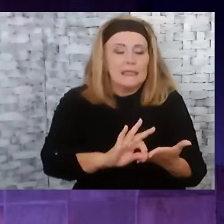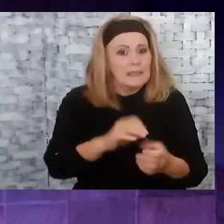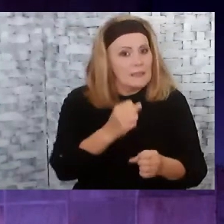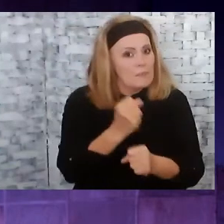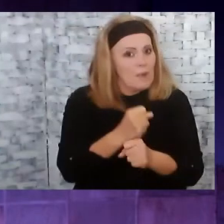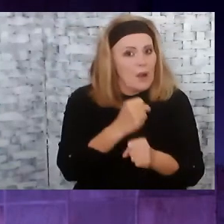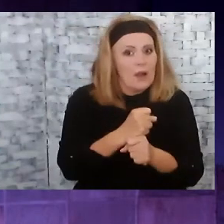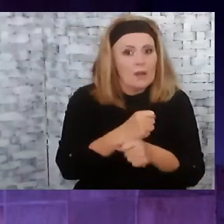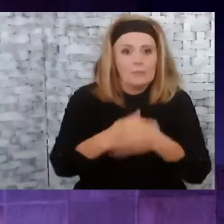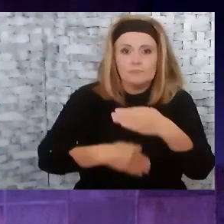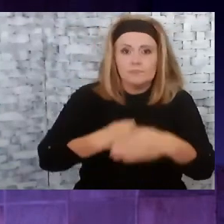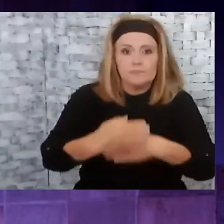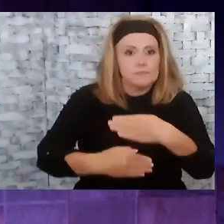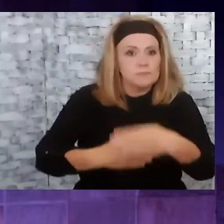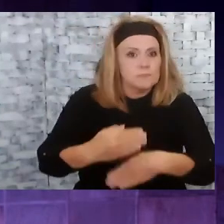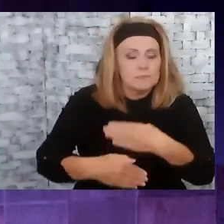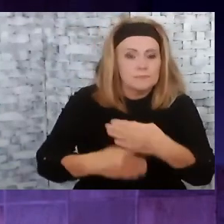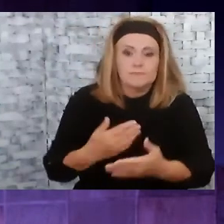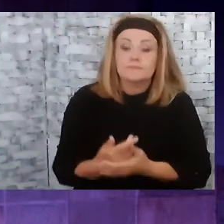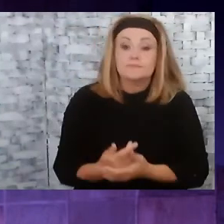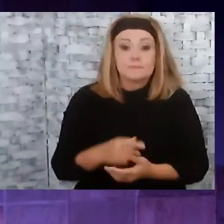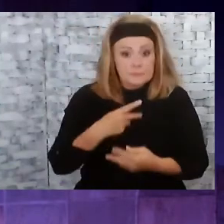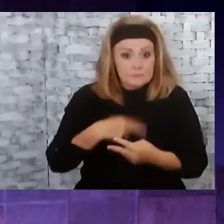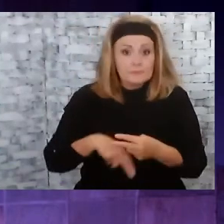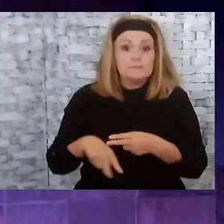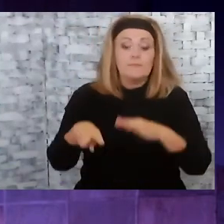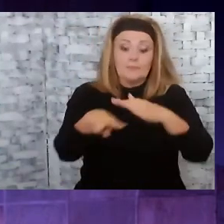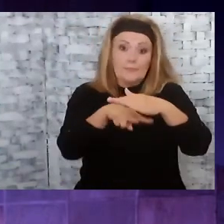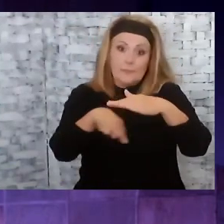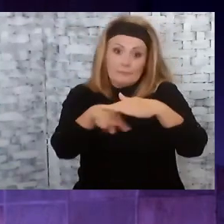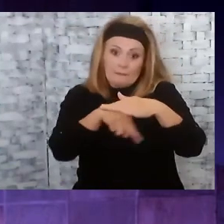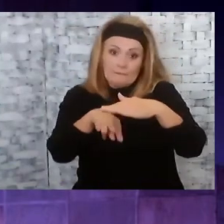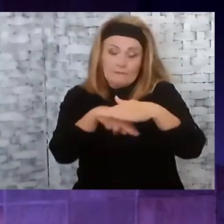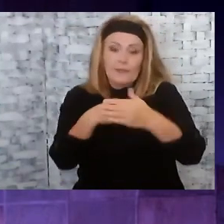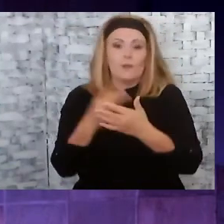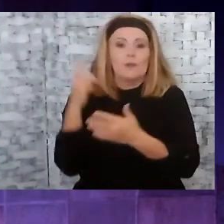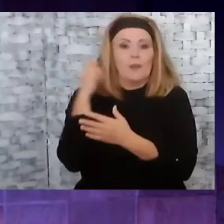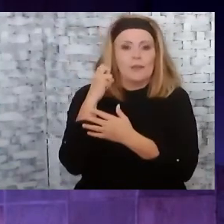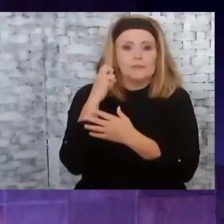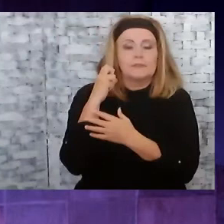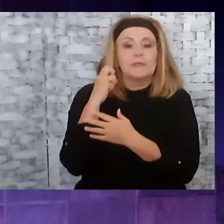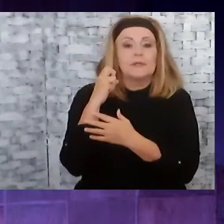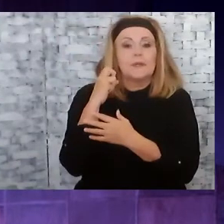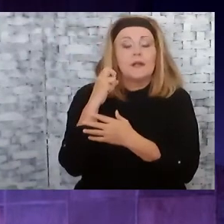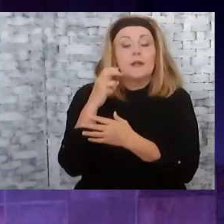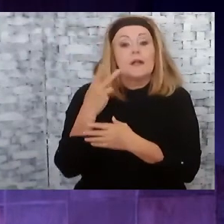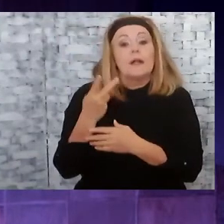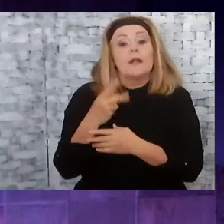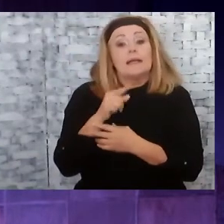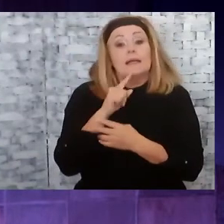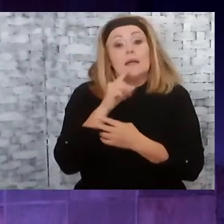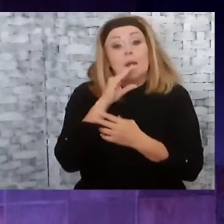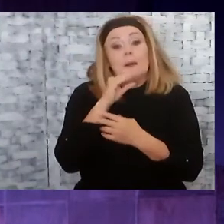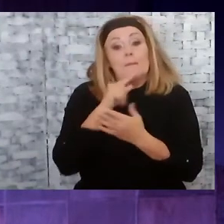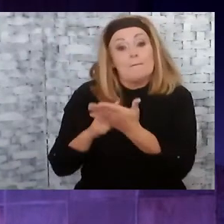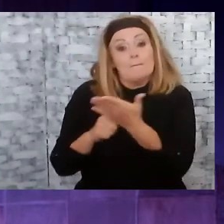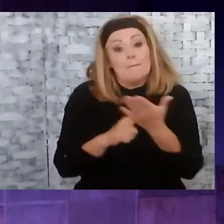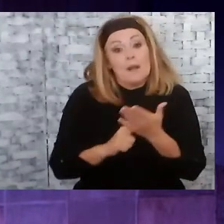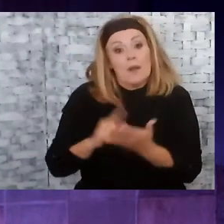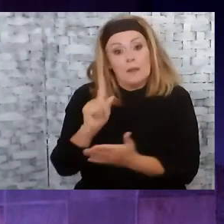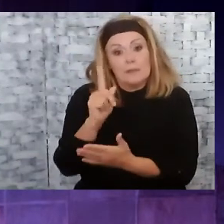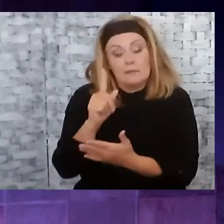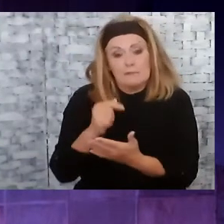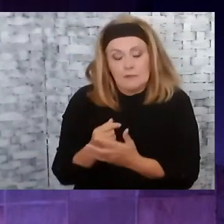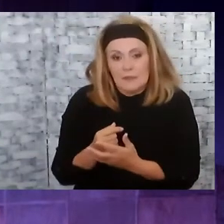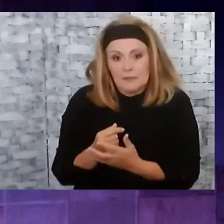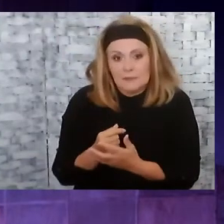Ek wil jy moet nou kort videoklip luister, nog ene, en dan gaan daar nog ene wees. En hierdie videoklip praat oor die werk van die Heilige Gees, en hier is hoekom ek wil